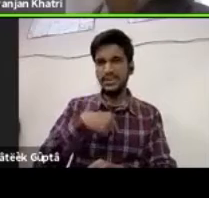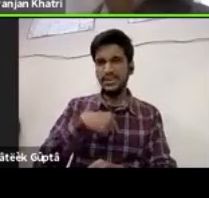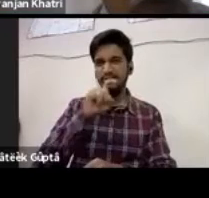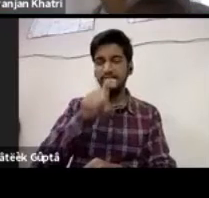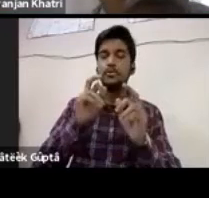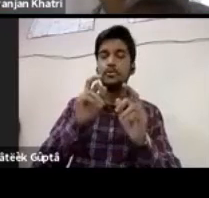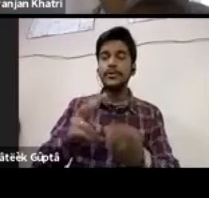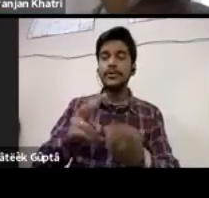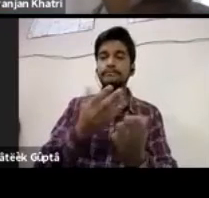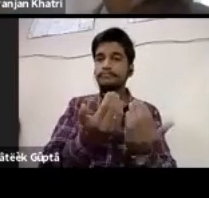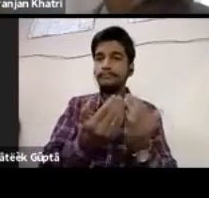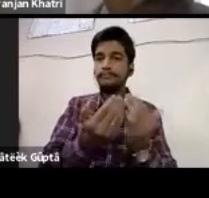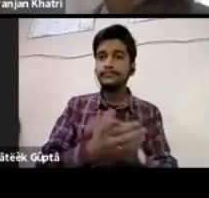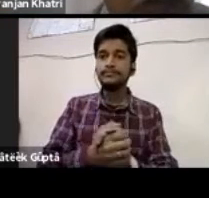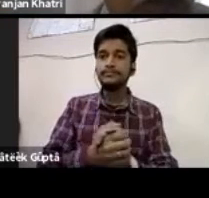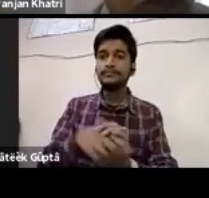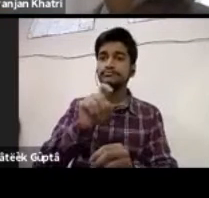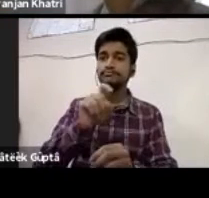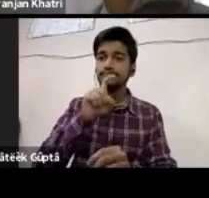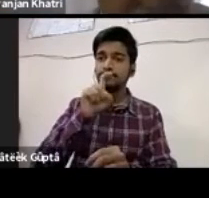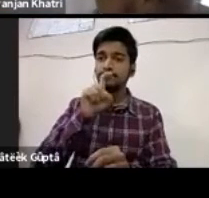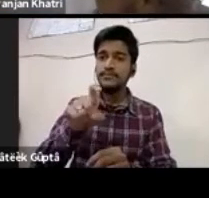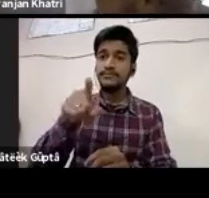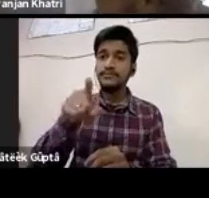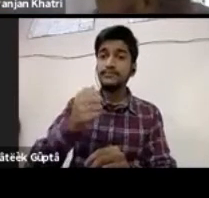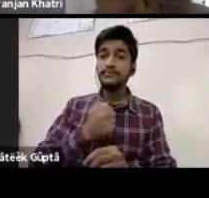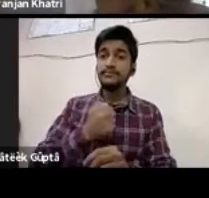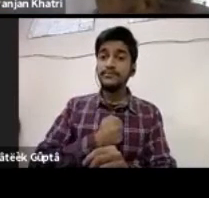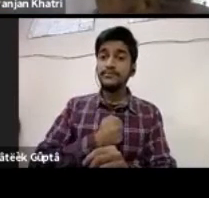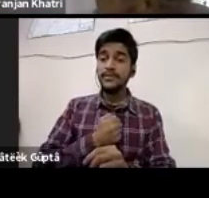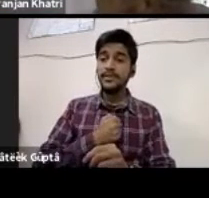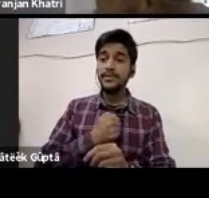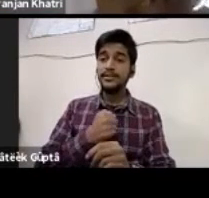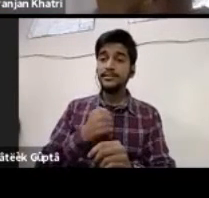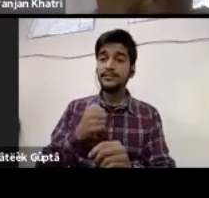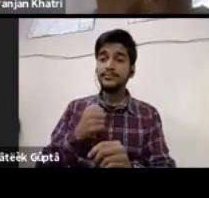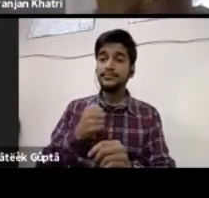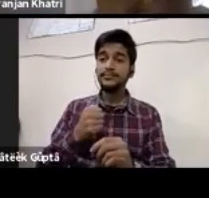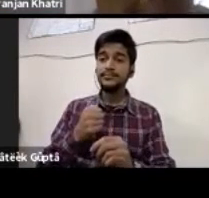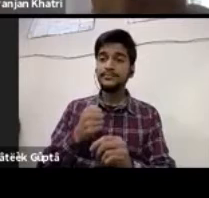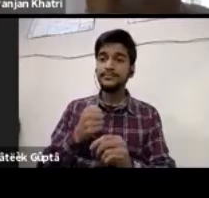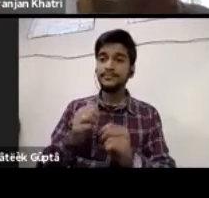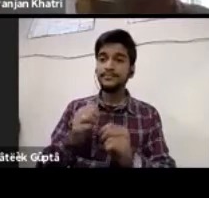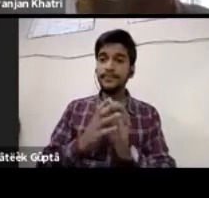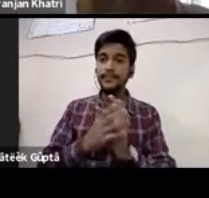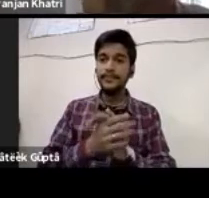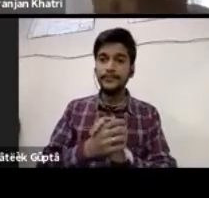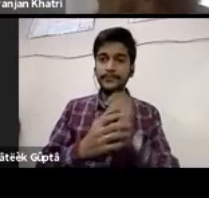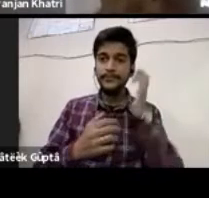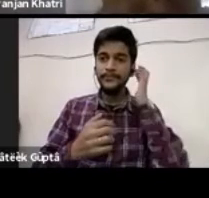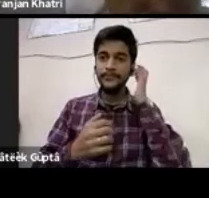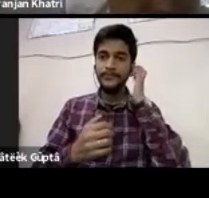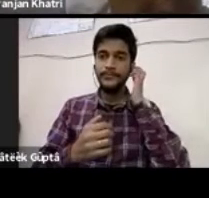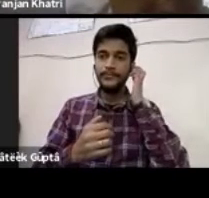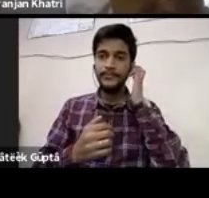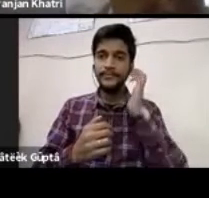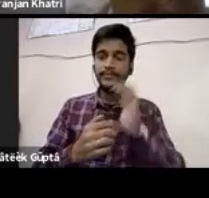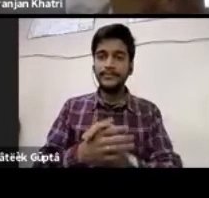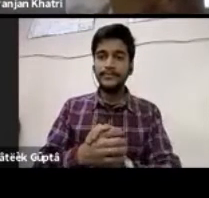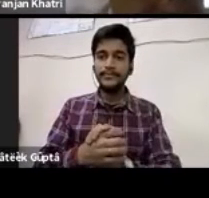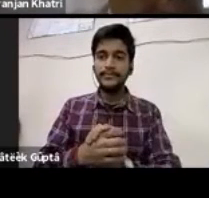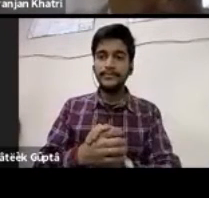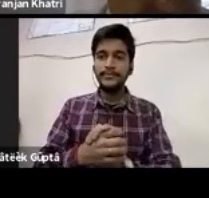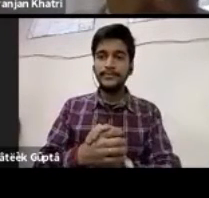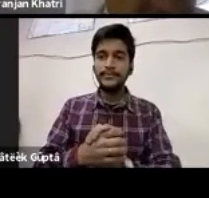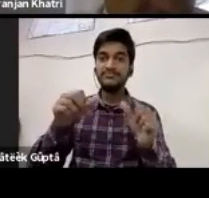सर एक्चुअली हाँ, मेरा ये है कि इस पे एक्सेसिबल वेबसाइट्स बनाने,